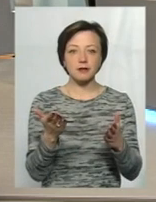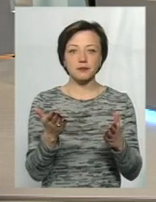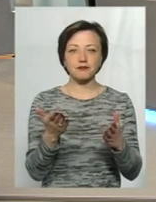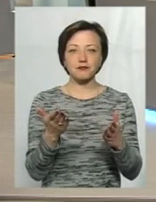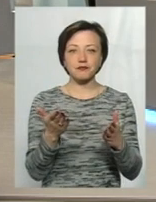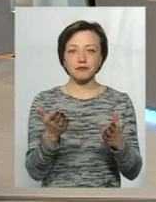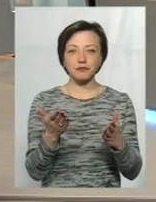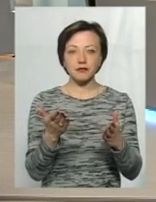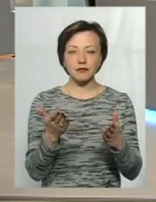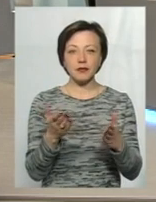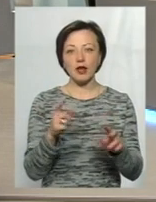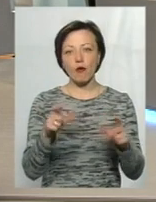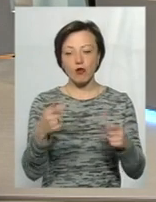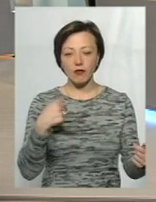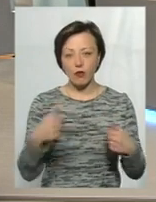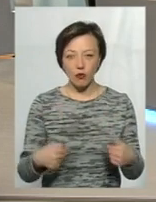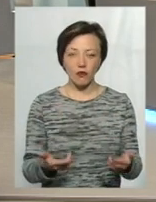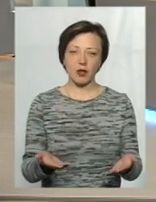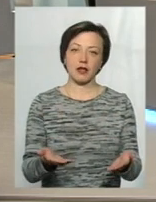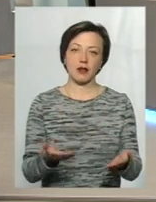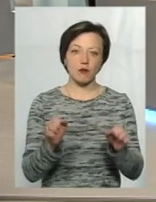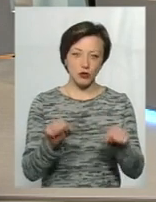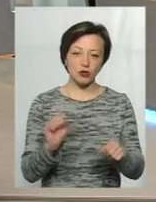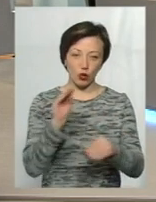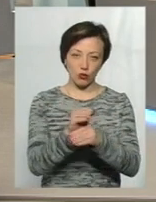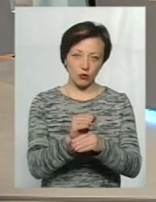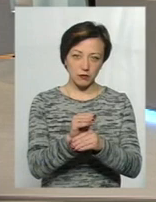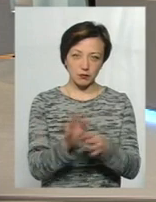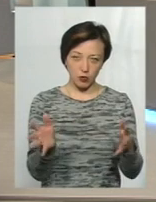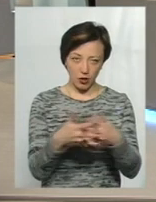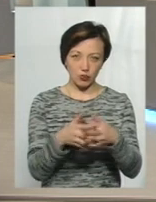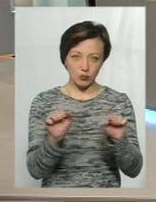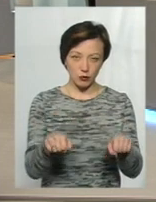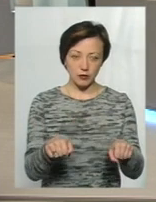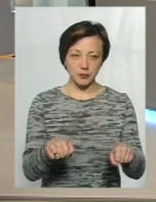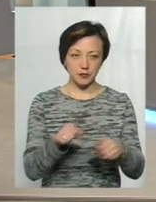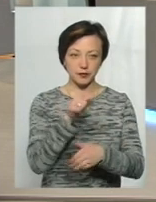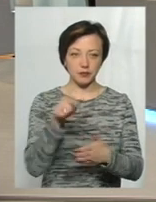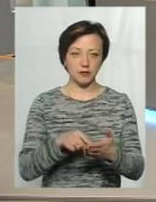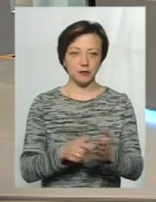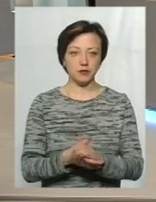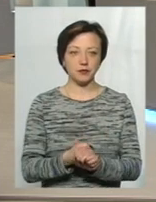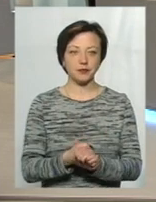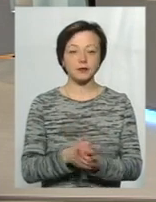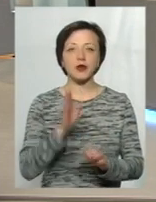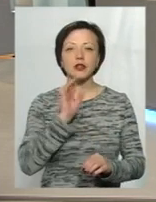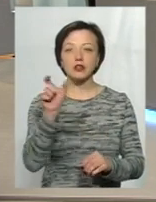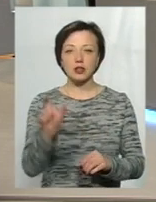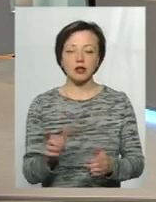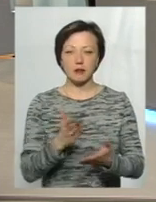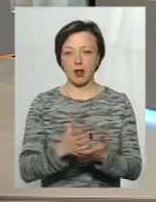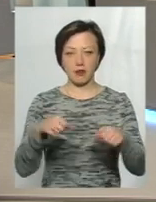засоби, ту саму іглотерапію. Чи це можливо поєднувати і те, і інше? Жінка має